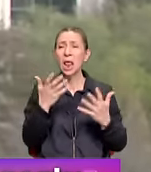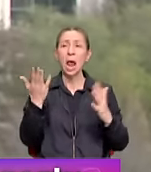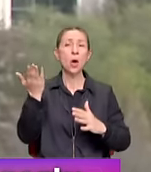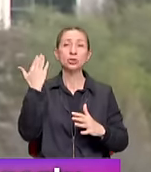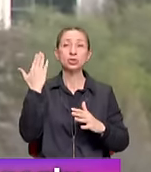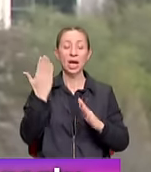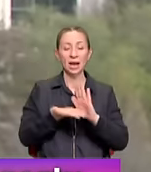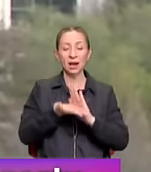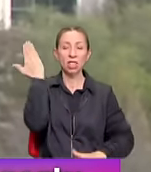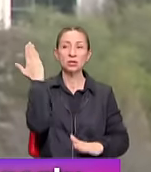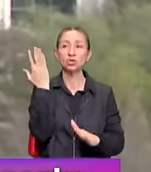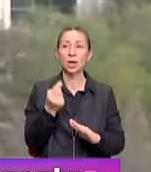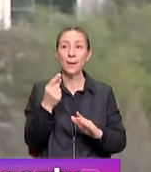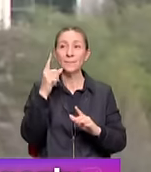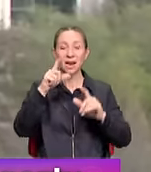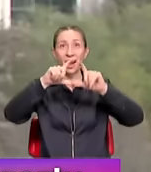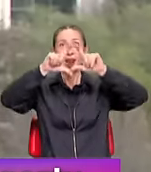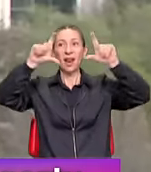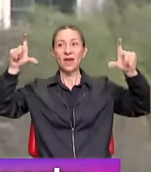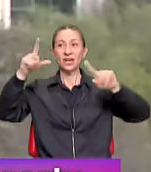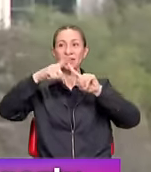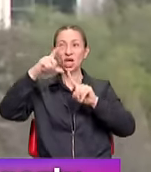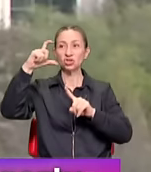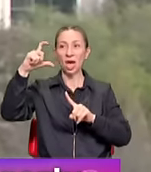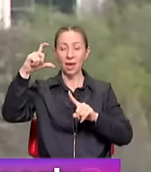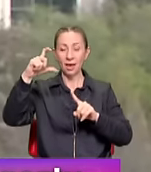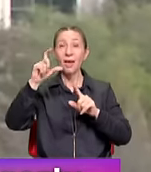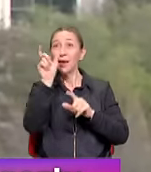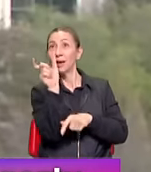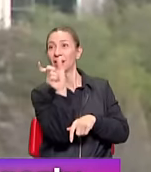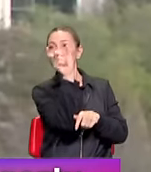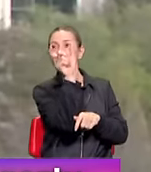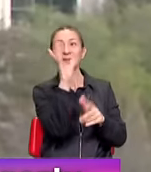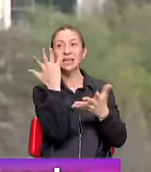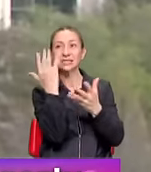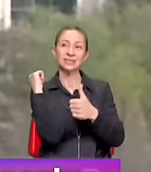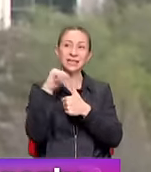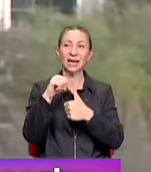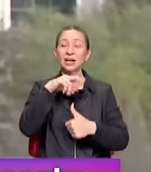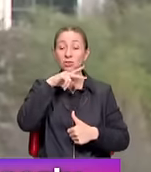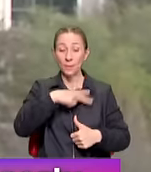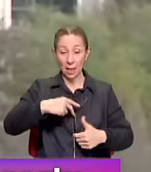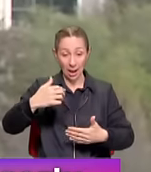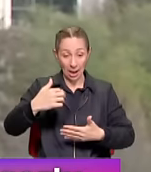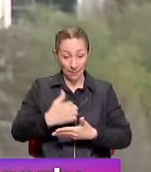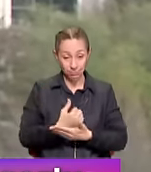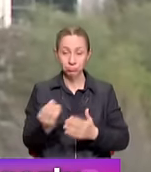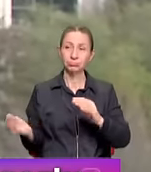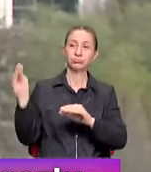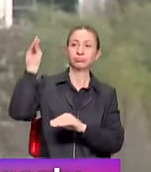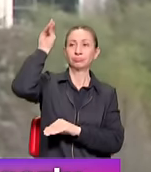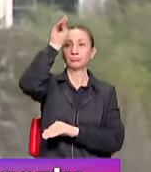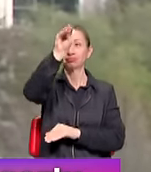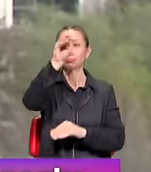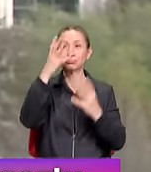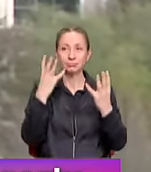önce kaldırılmış olan bir levha, Türkiye Cumhuriyeti ibaresi nasıl Keçiören Belediyesi'nin önüne bir kez